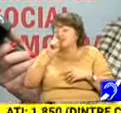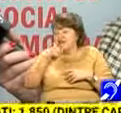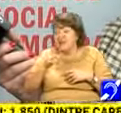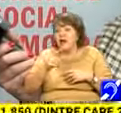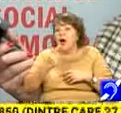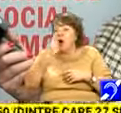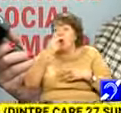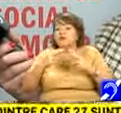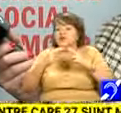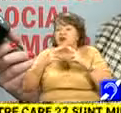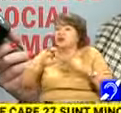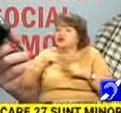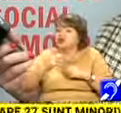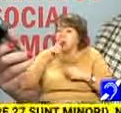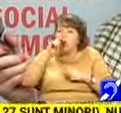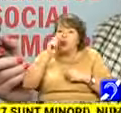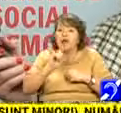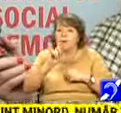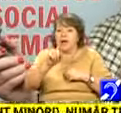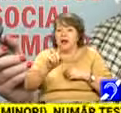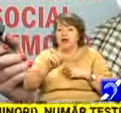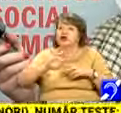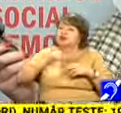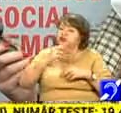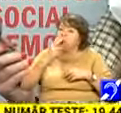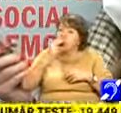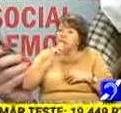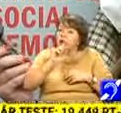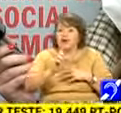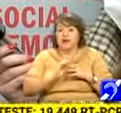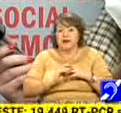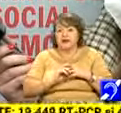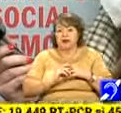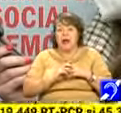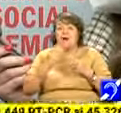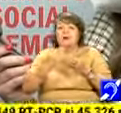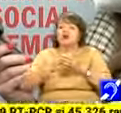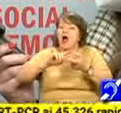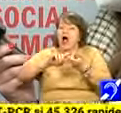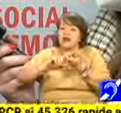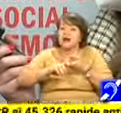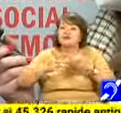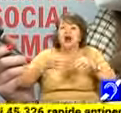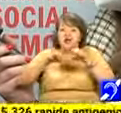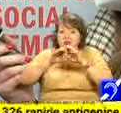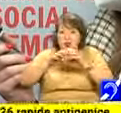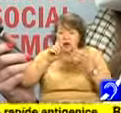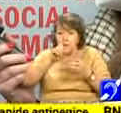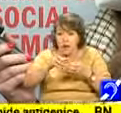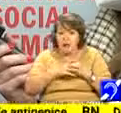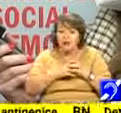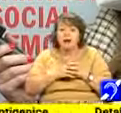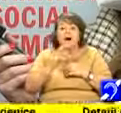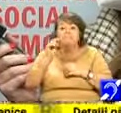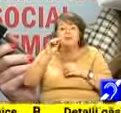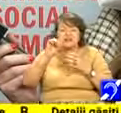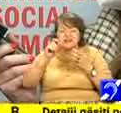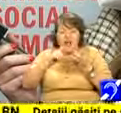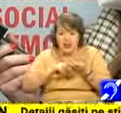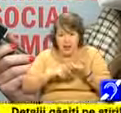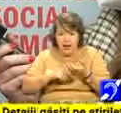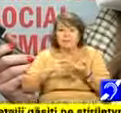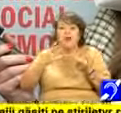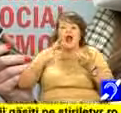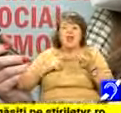cu UDMR-ul și minorității, fiindcă această alianță e formată, dacă se reușește, din